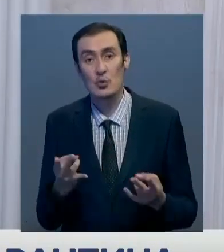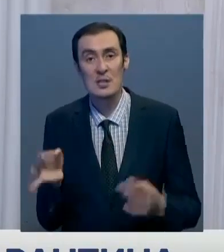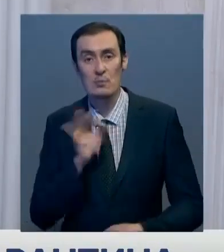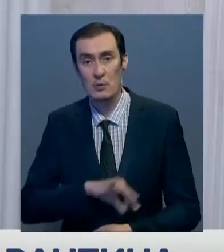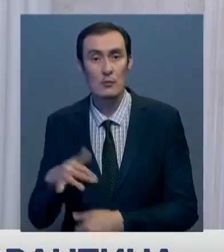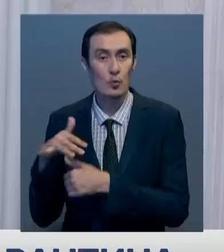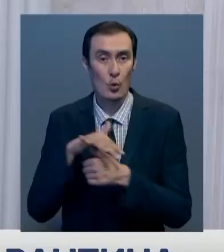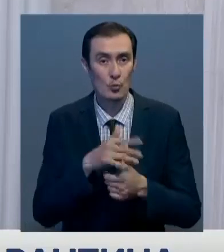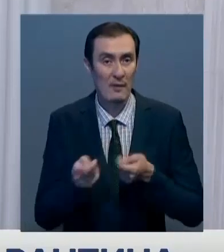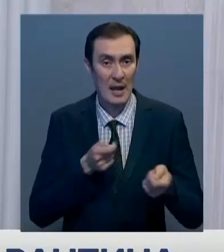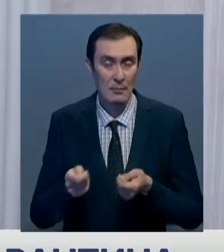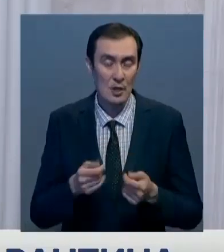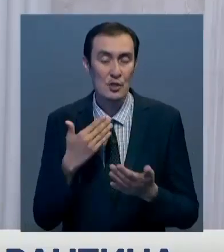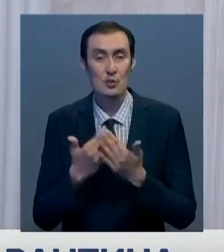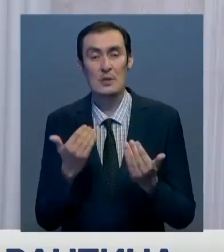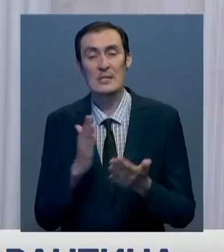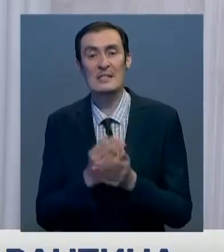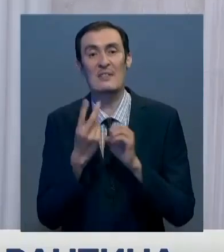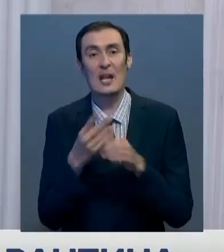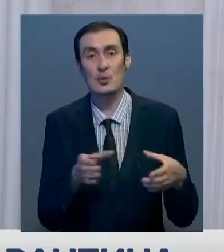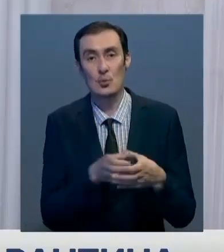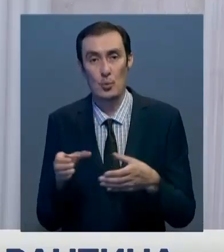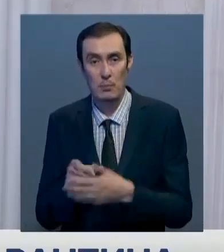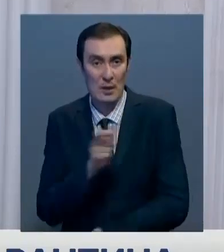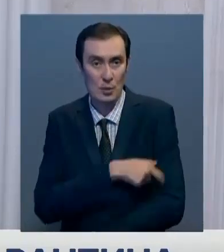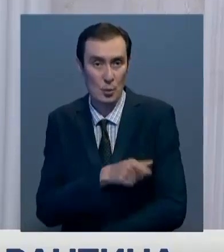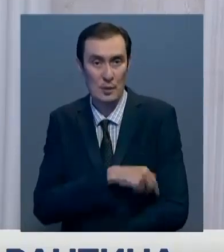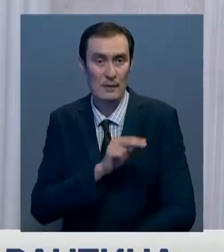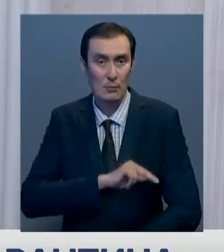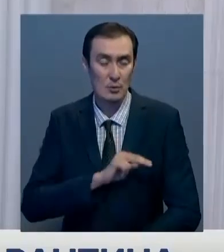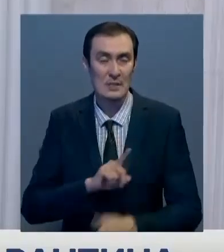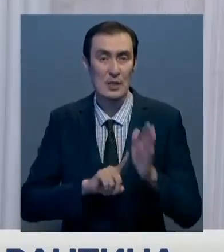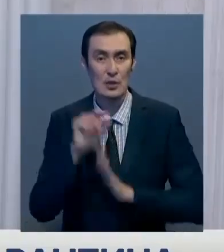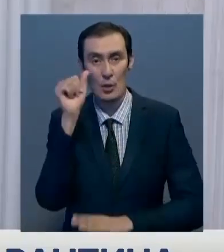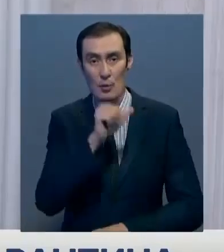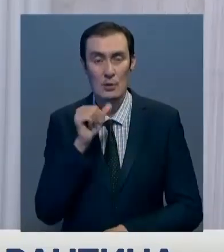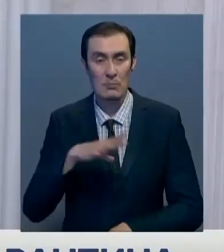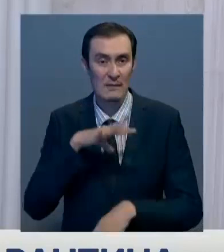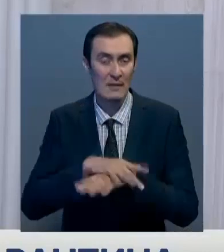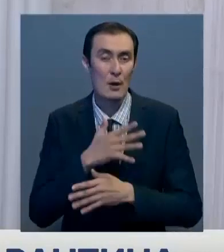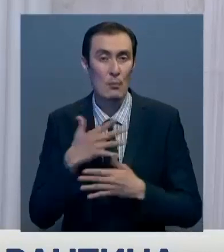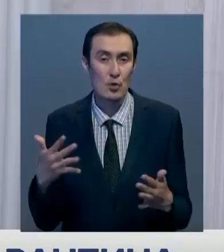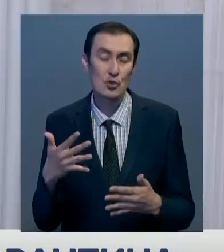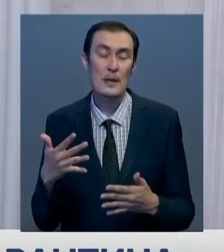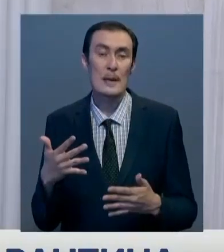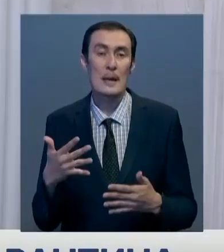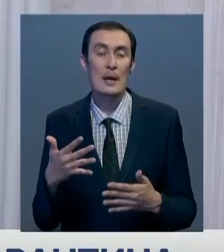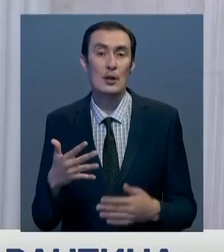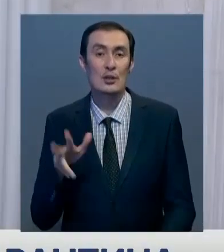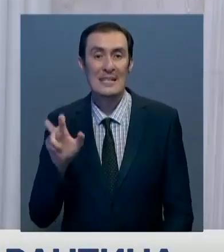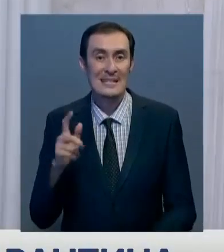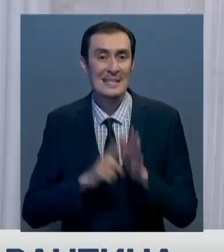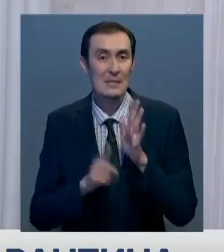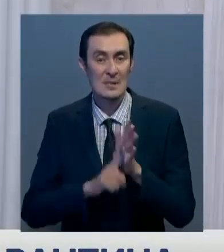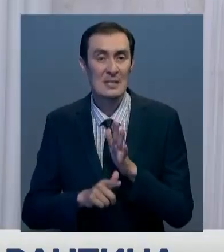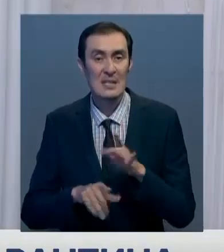используем дрон. У нас сейчас на сегодня 12 групп мониторинга осуществляет. Вот с начала года было выявлено свыше